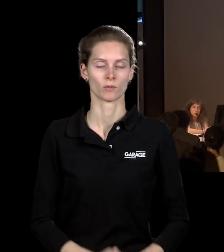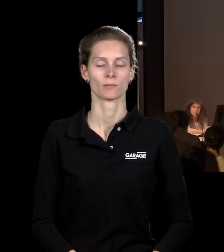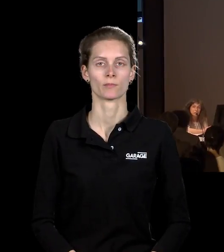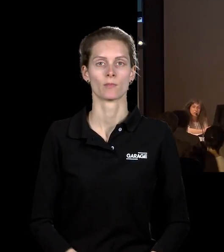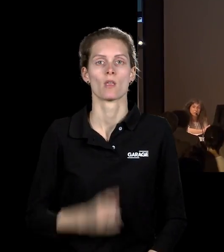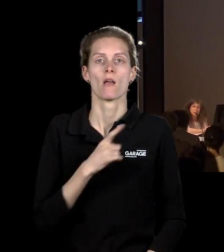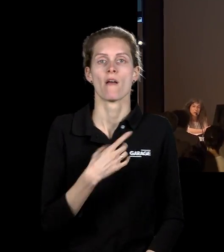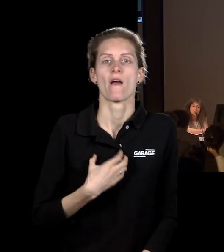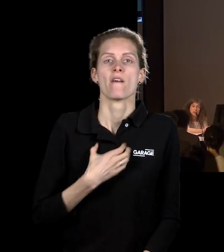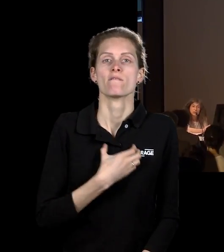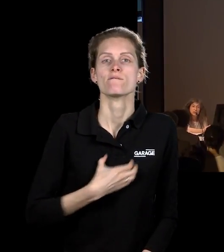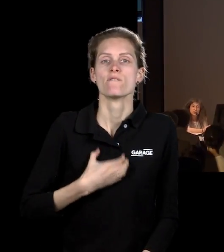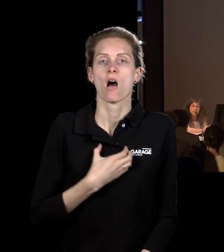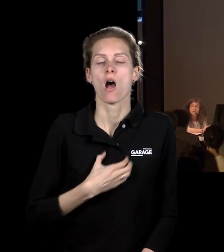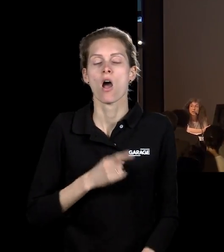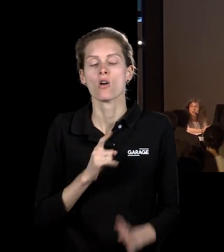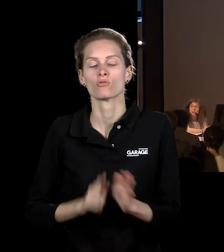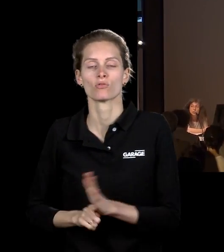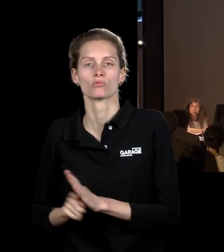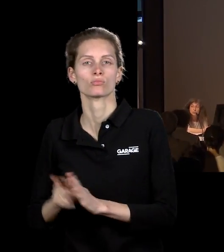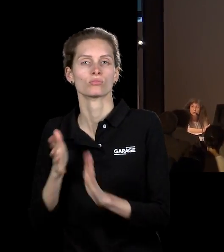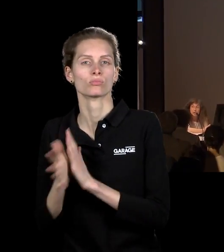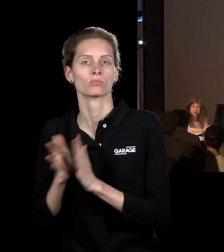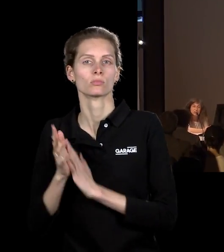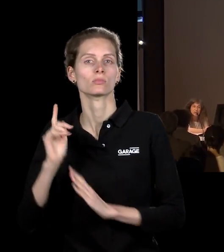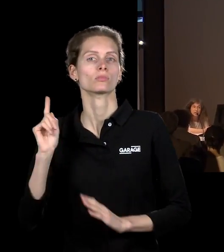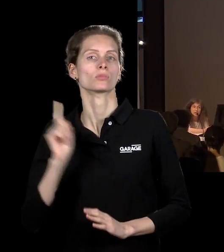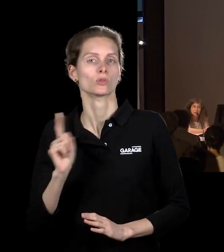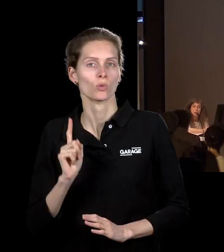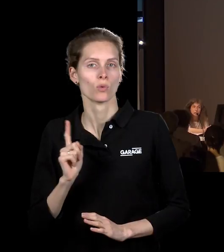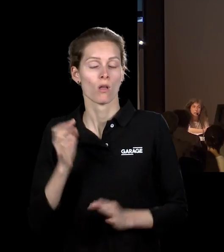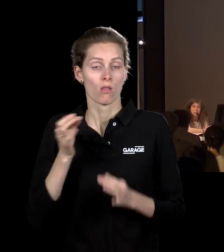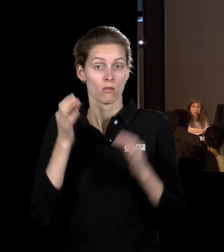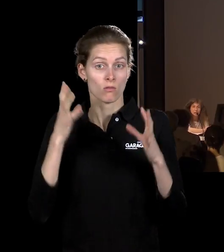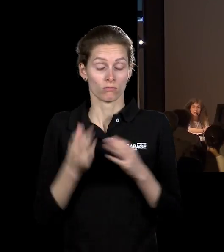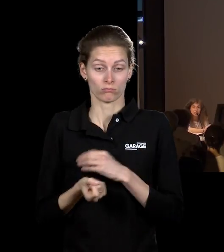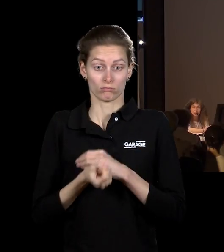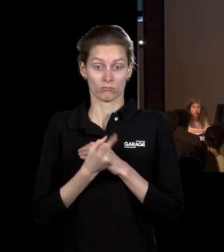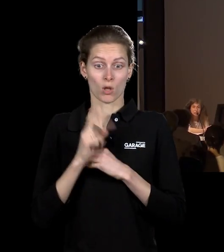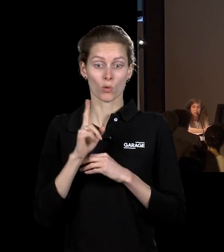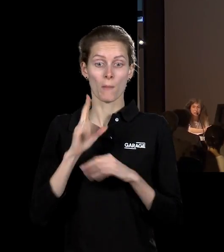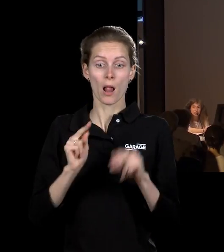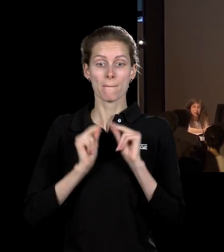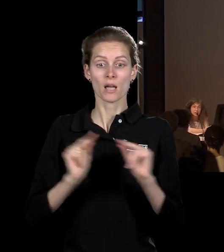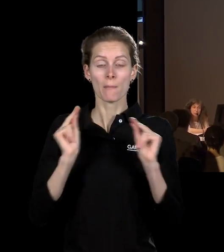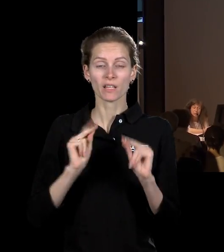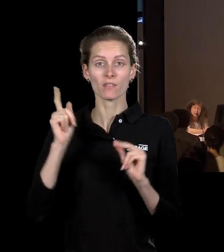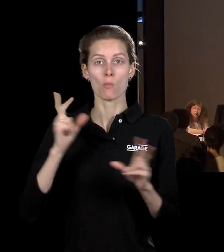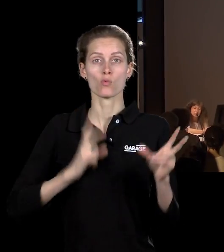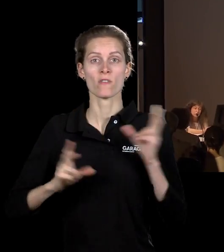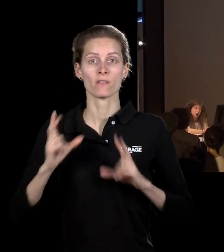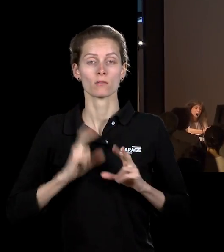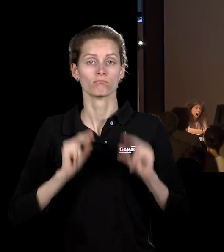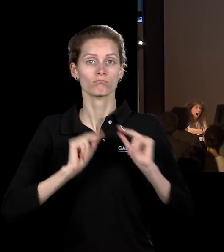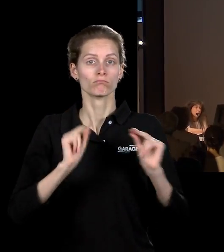было важно в его этом бэкграунде, это то, что неожиданно оказалось, что тот преподаватель, который у него был в университете,